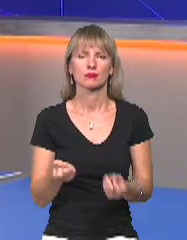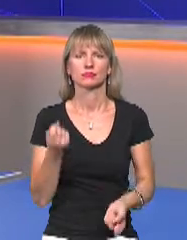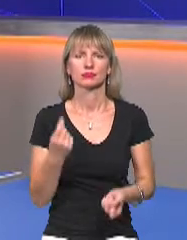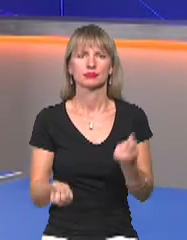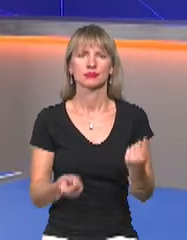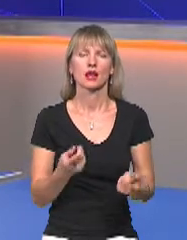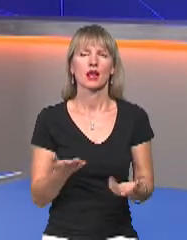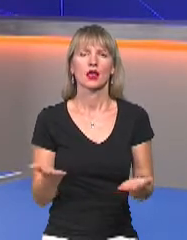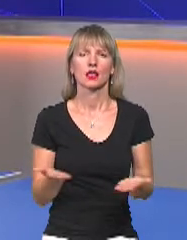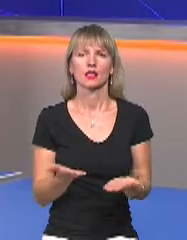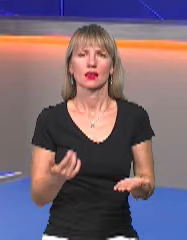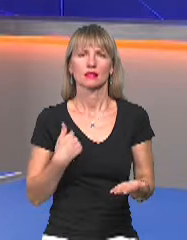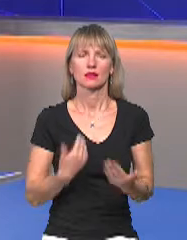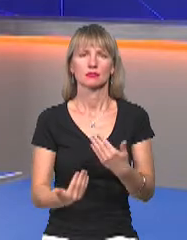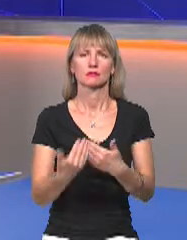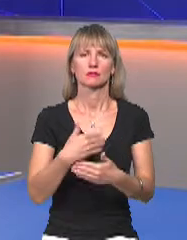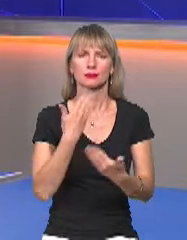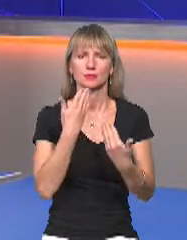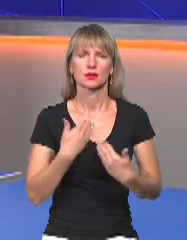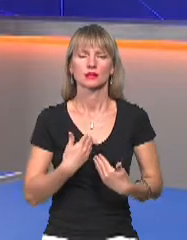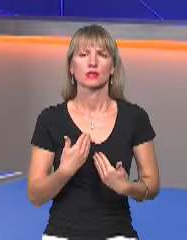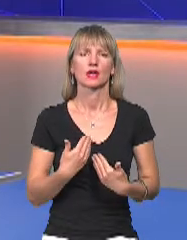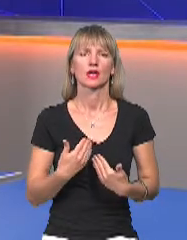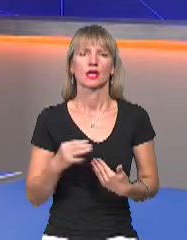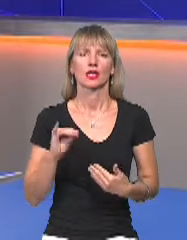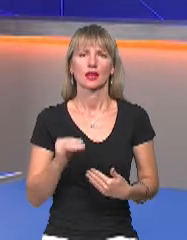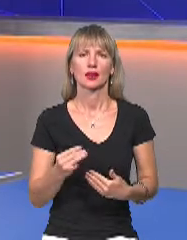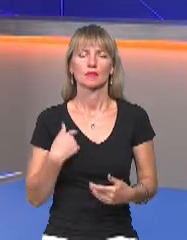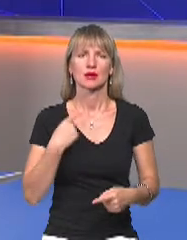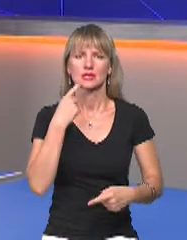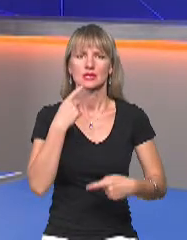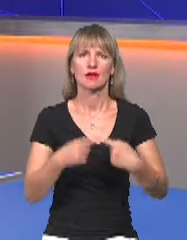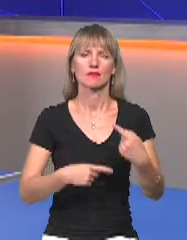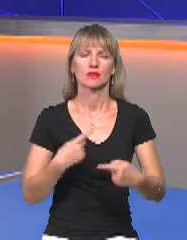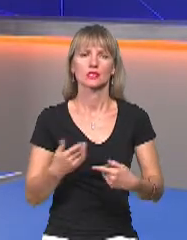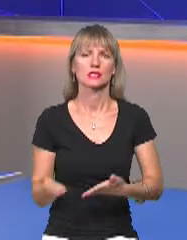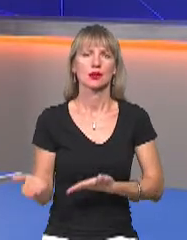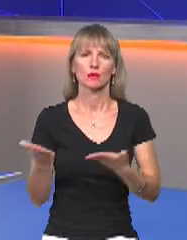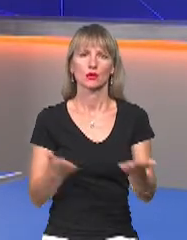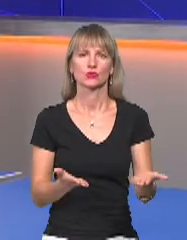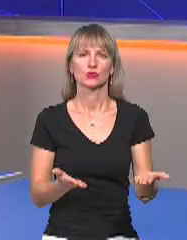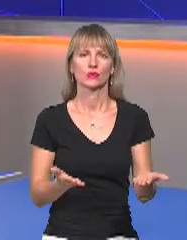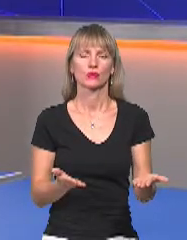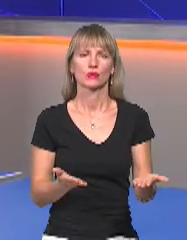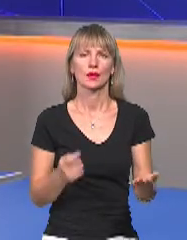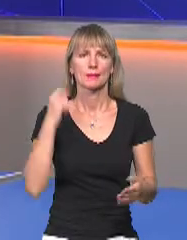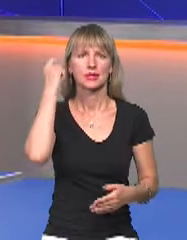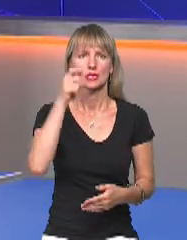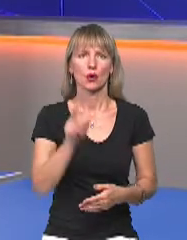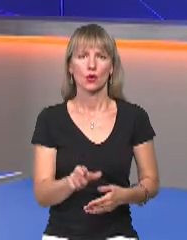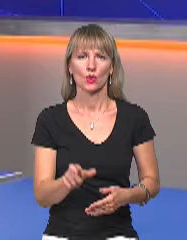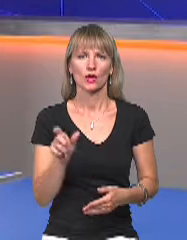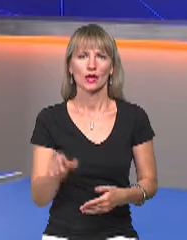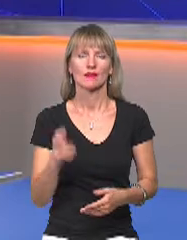виникають, з якими вони до нас звертаються. Ми завжди запрошуємо психологів